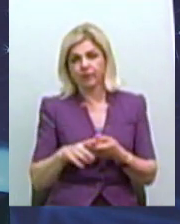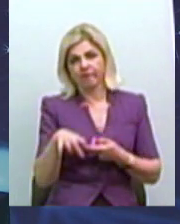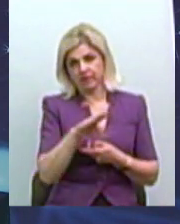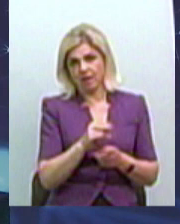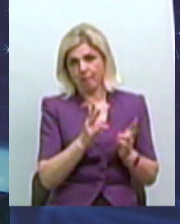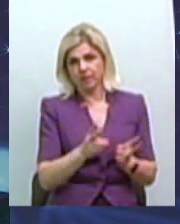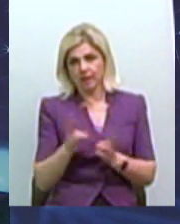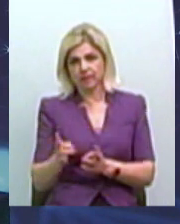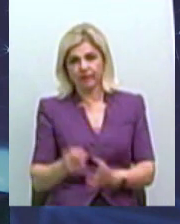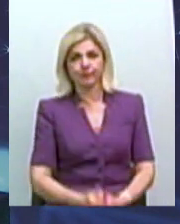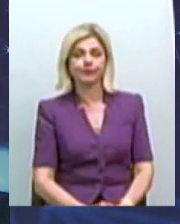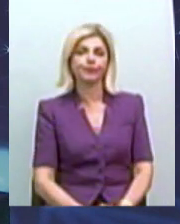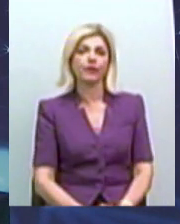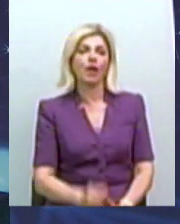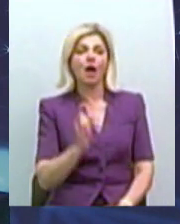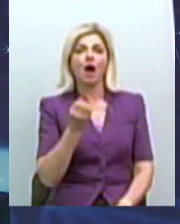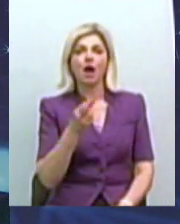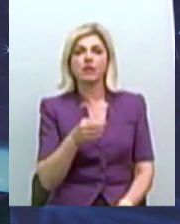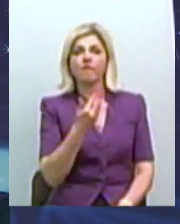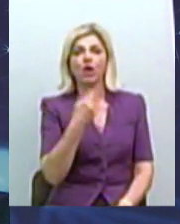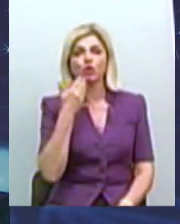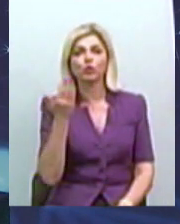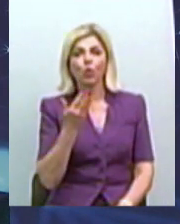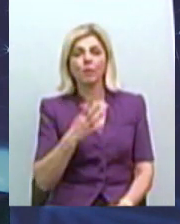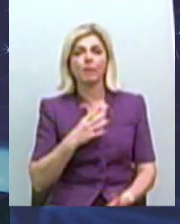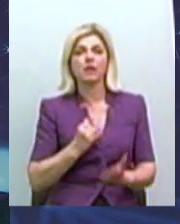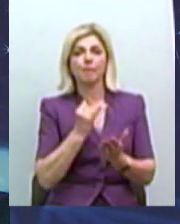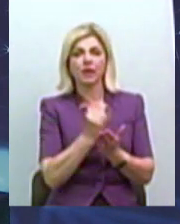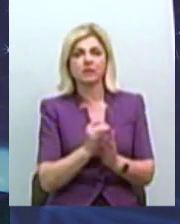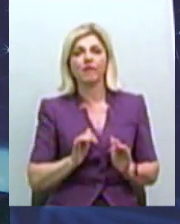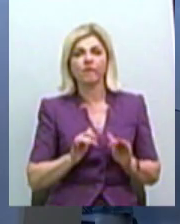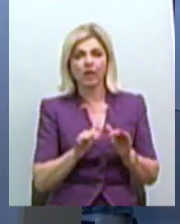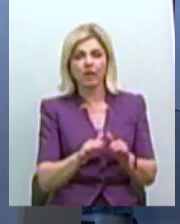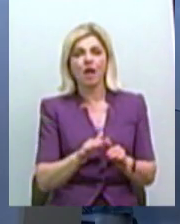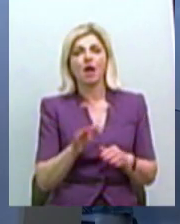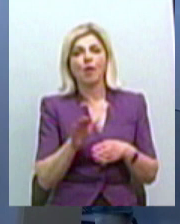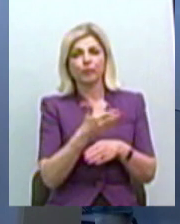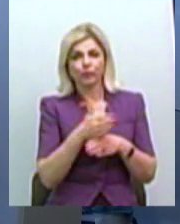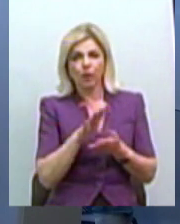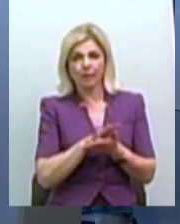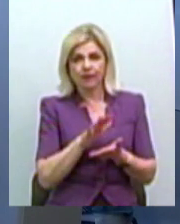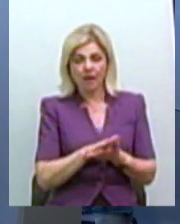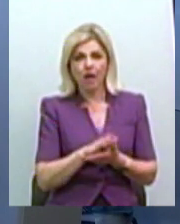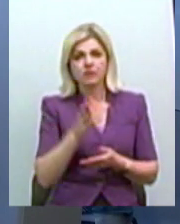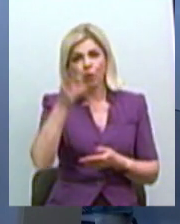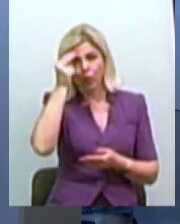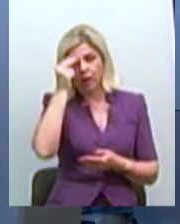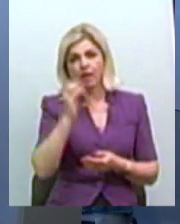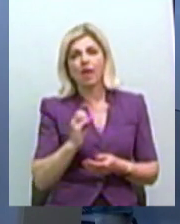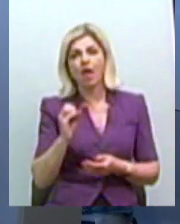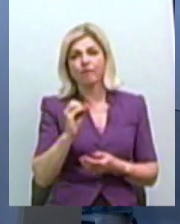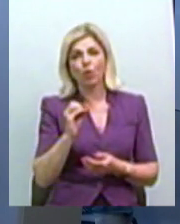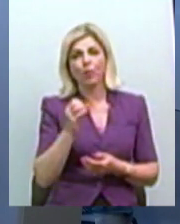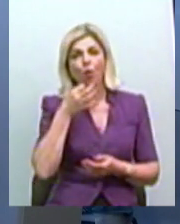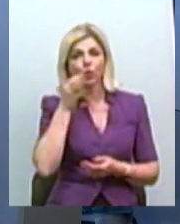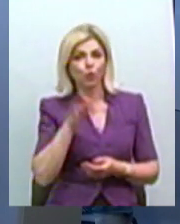последствия. Дякую. Анно, ваша доповідь сьогодні була присвячена впровадженню роздільного збору сміття в Миколаєві з урахуванням європейського досвіду.